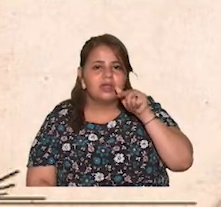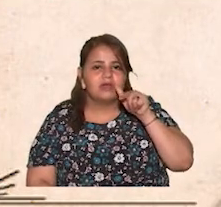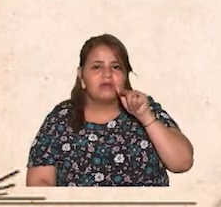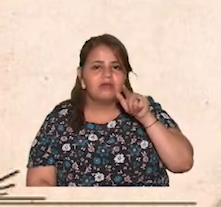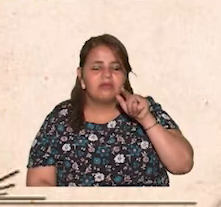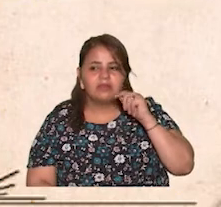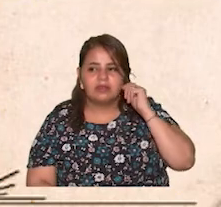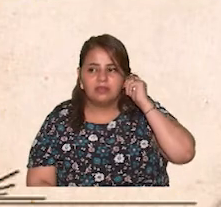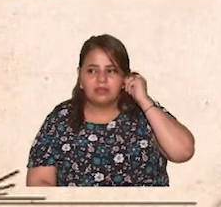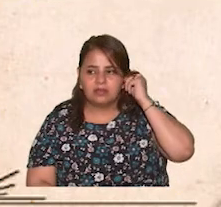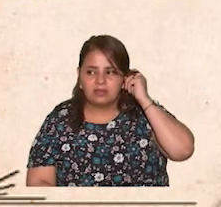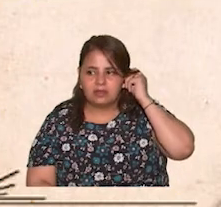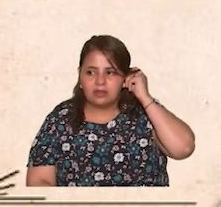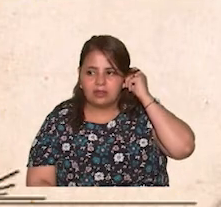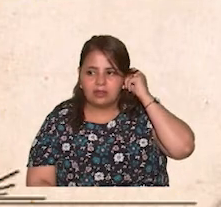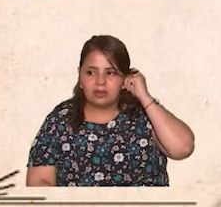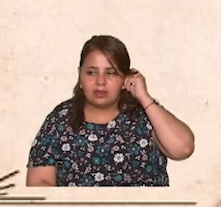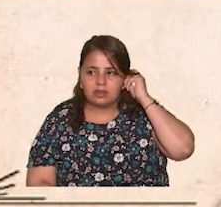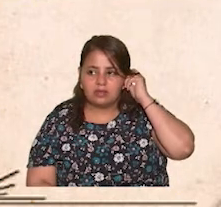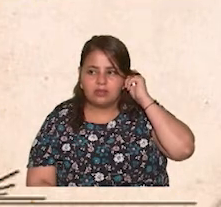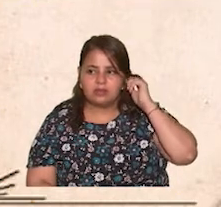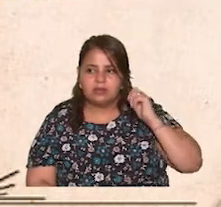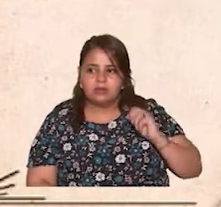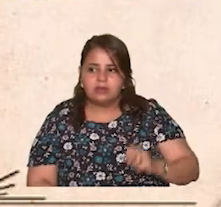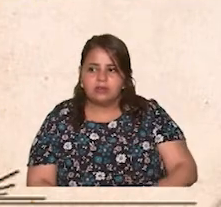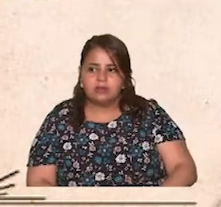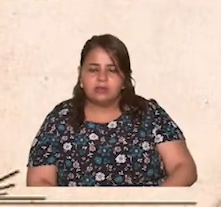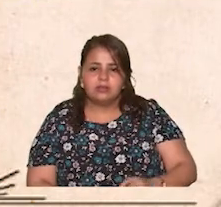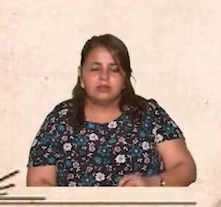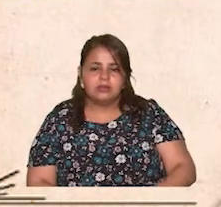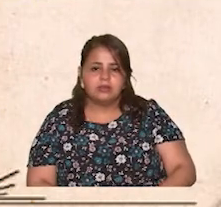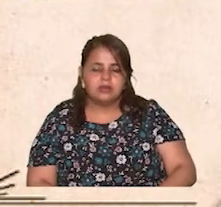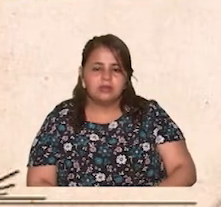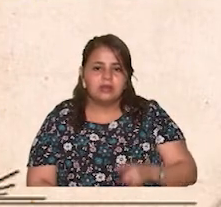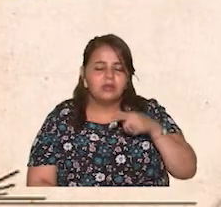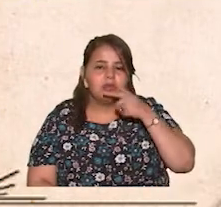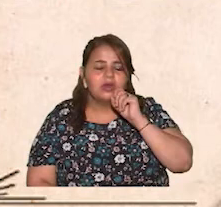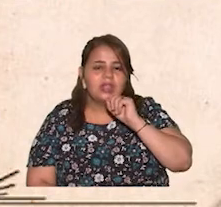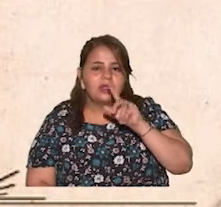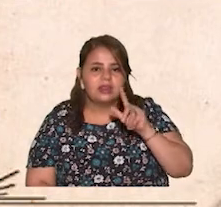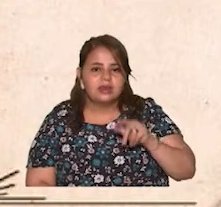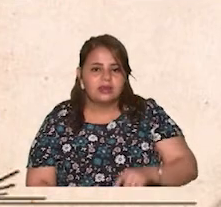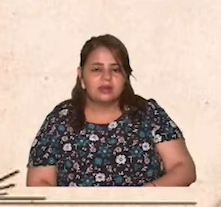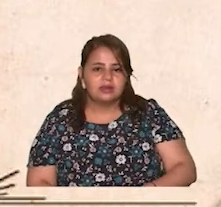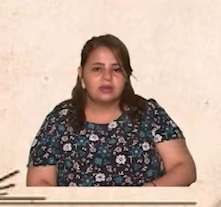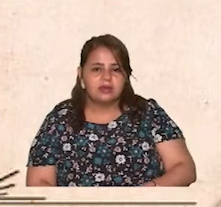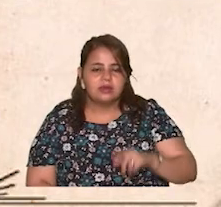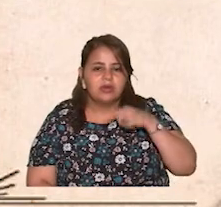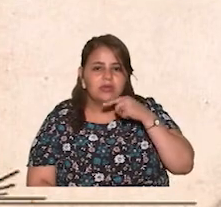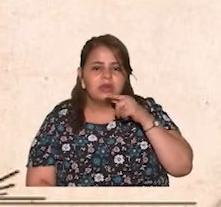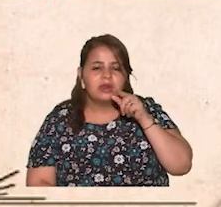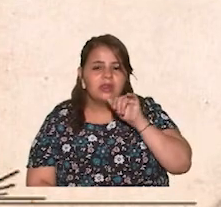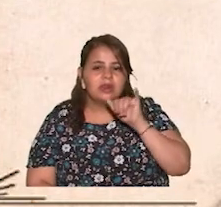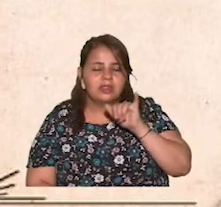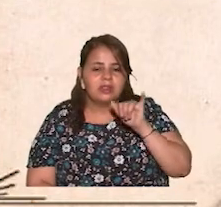كويس، لكن لا أنا أرجع وأبني السور. طب في مصاعب؟ لا هنشيل المصاعب. صحيح. مثلا موسى النبي قال لربنا لا